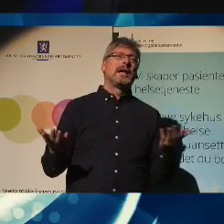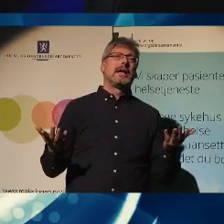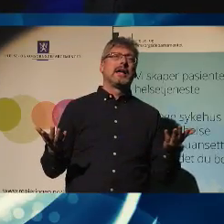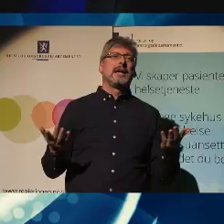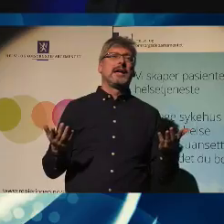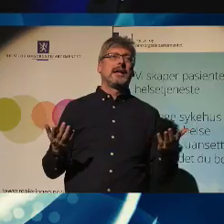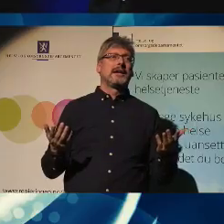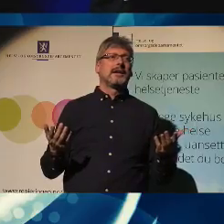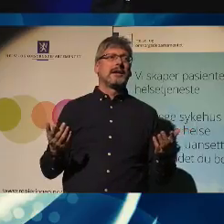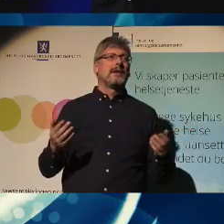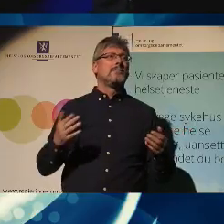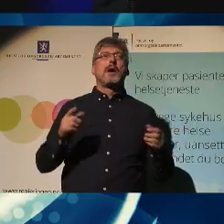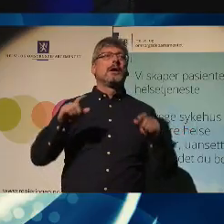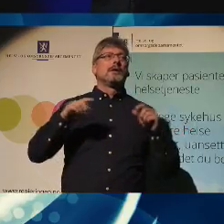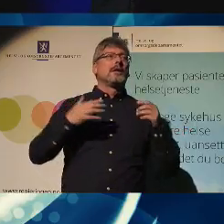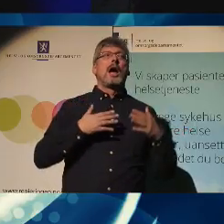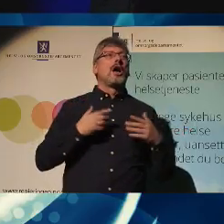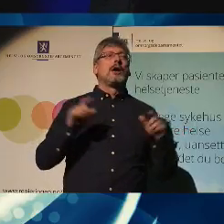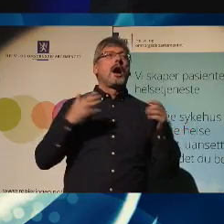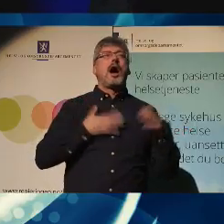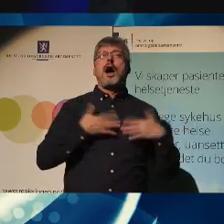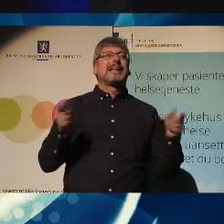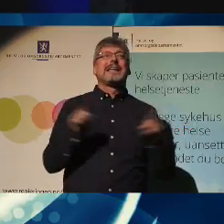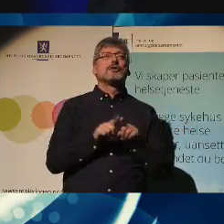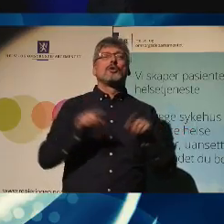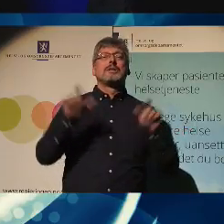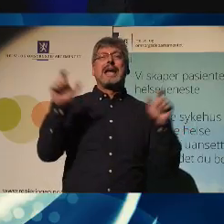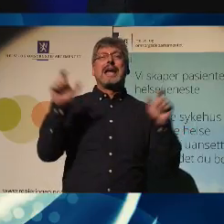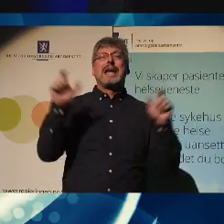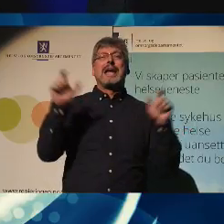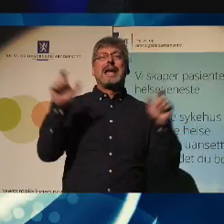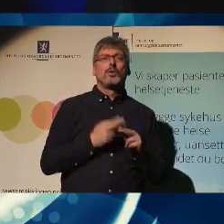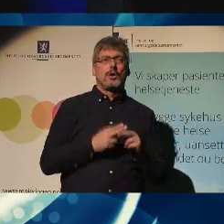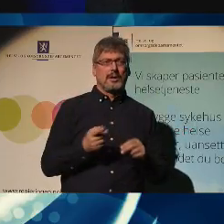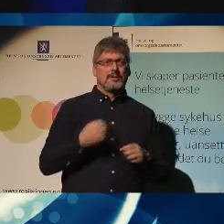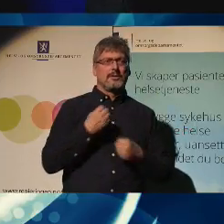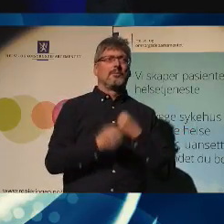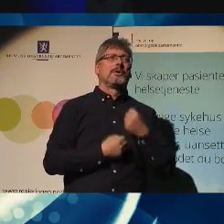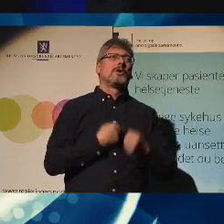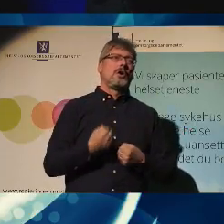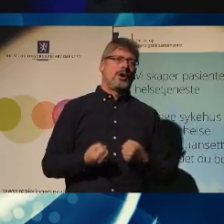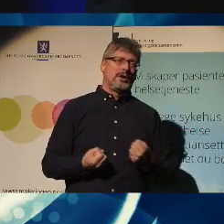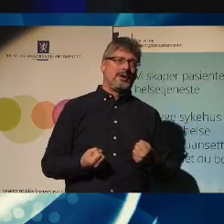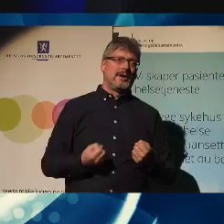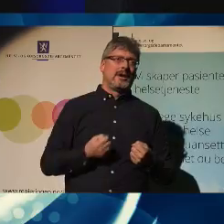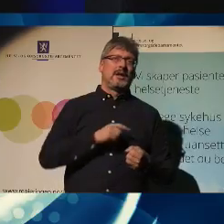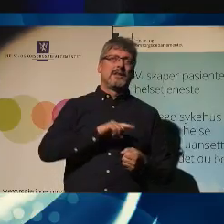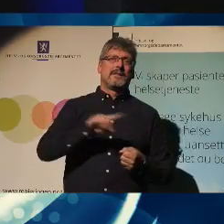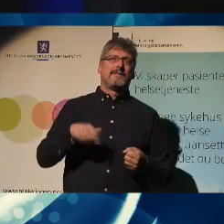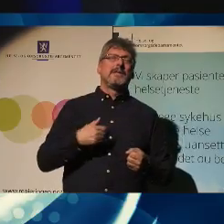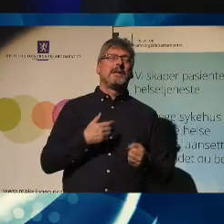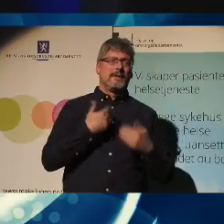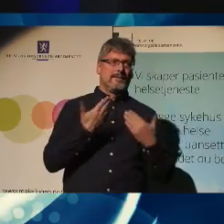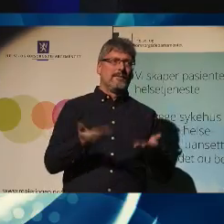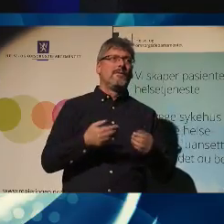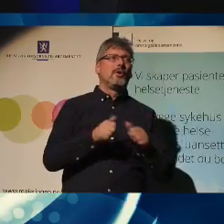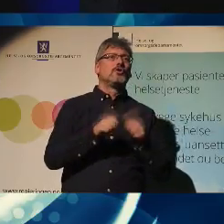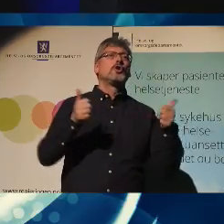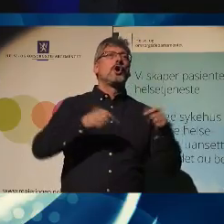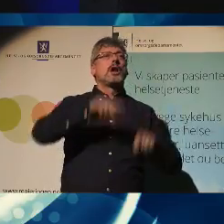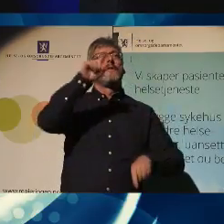at man ikke har en risikotoleranse, som gjør at vi har en større variasjonsbredd